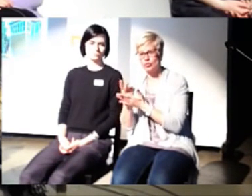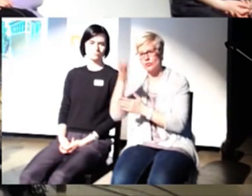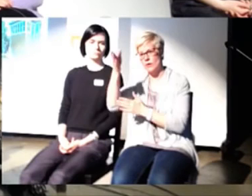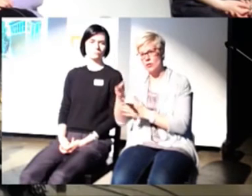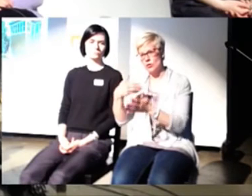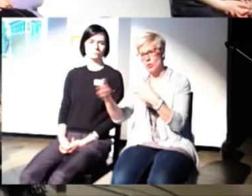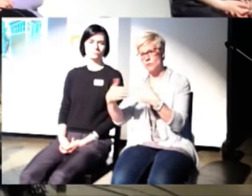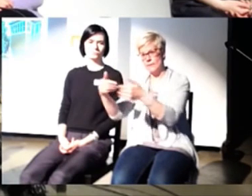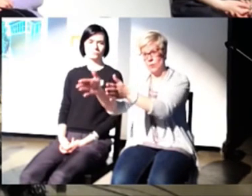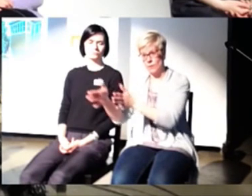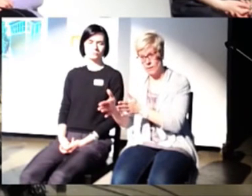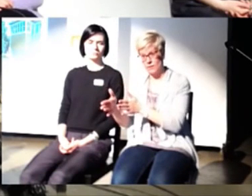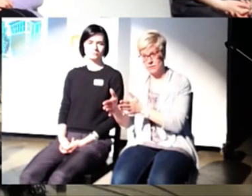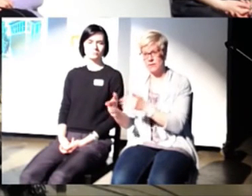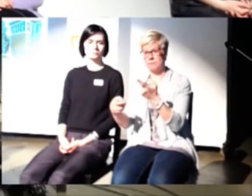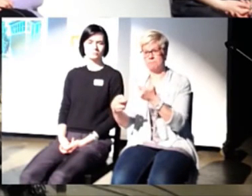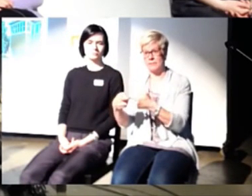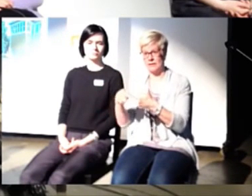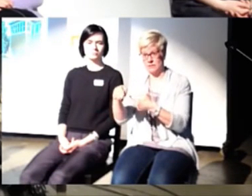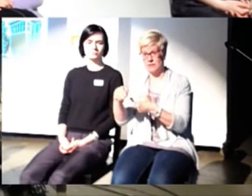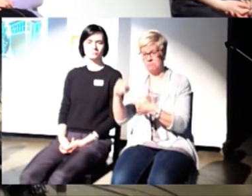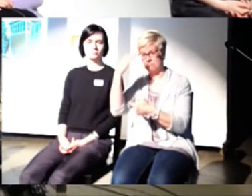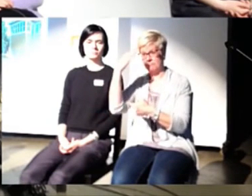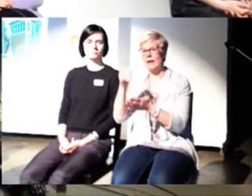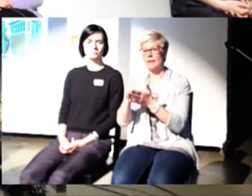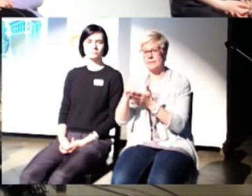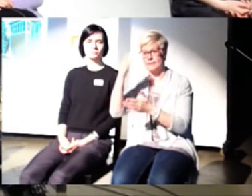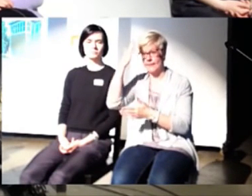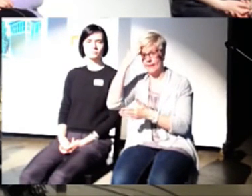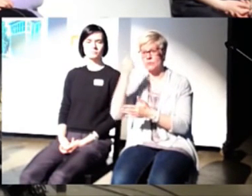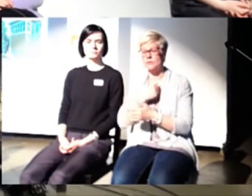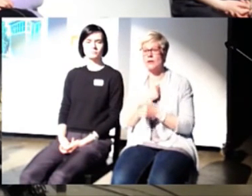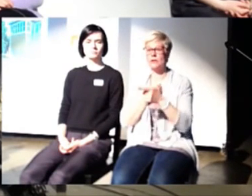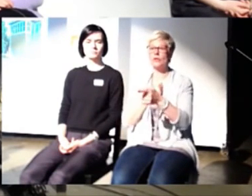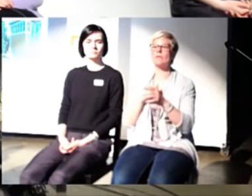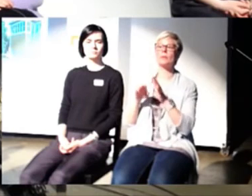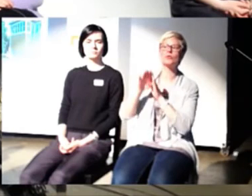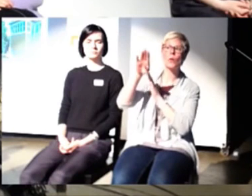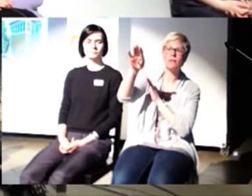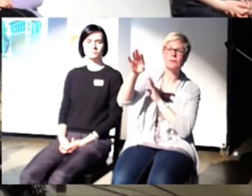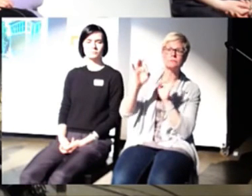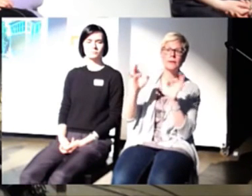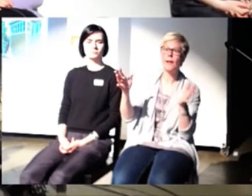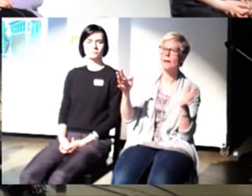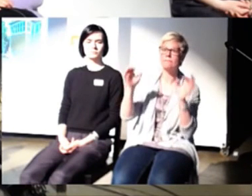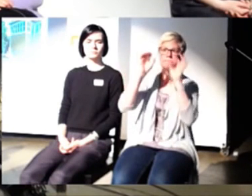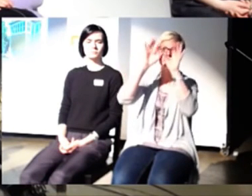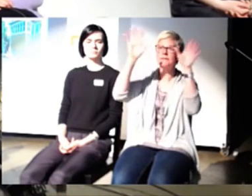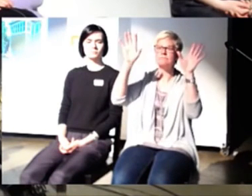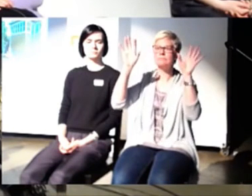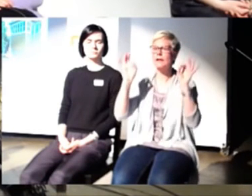tästä tullaan siihen tulevaisuusvisioihin. Tässä on kuva, miten näkee